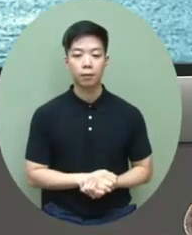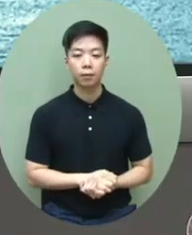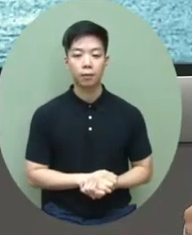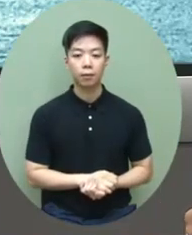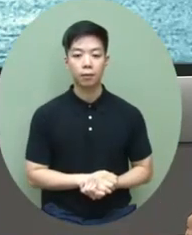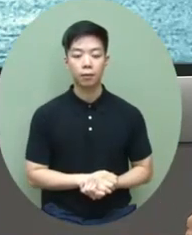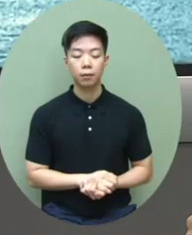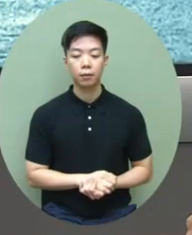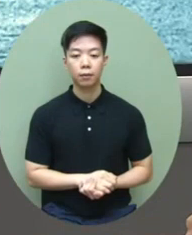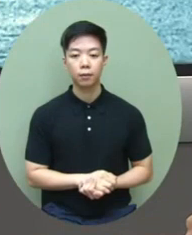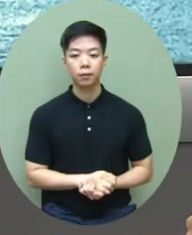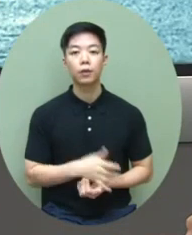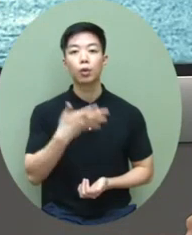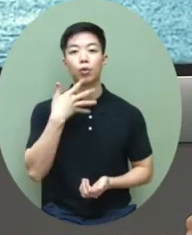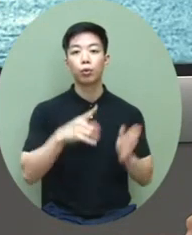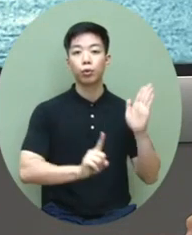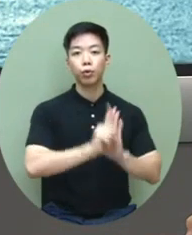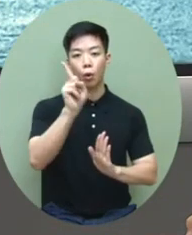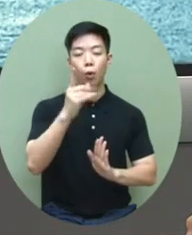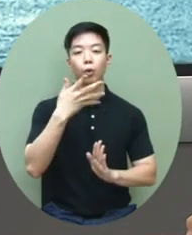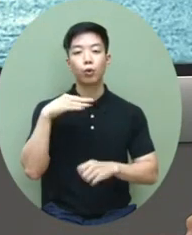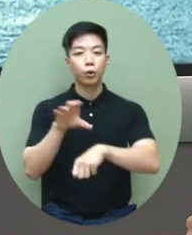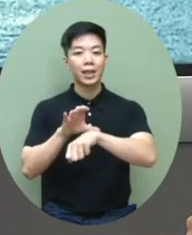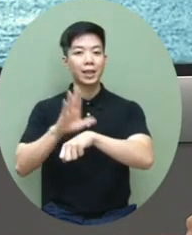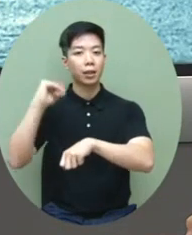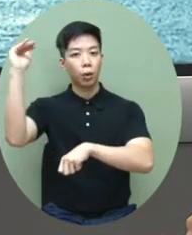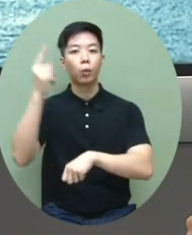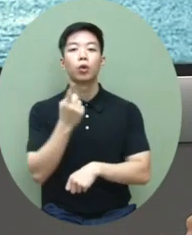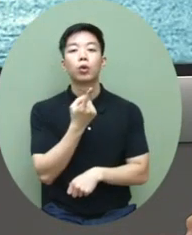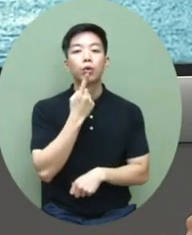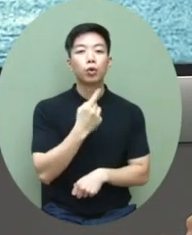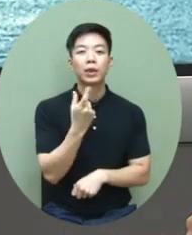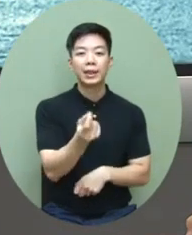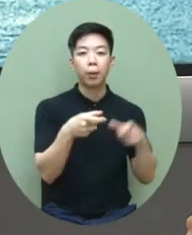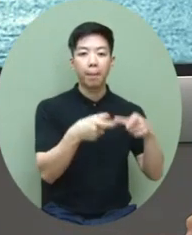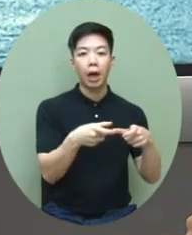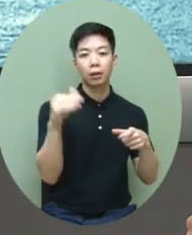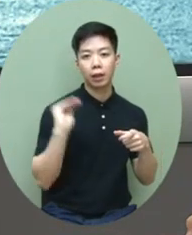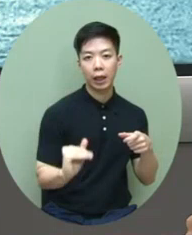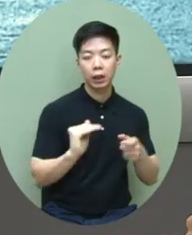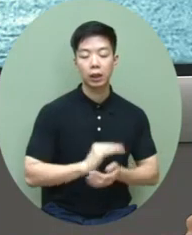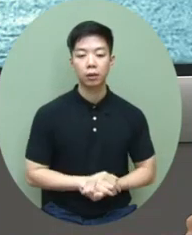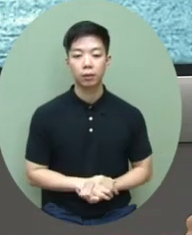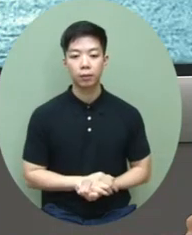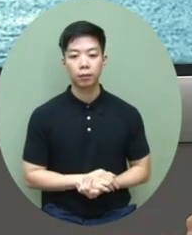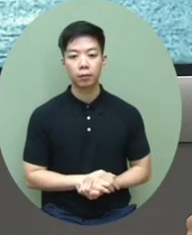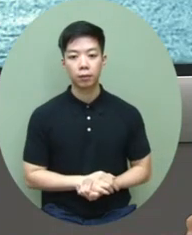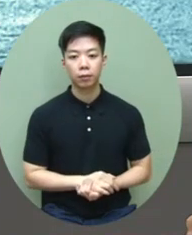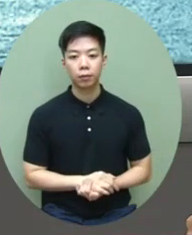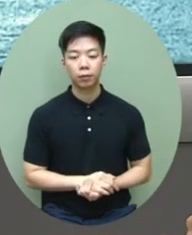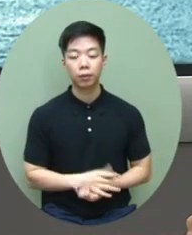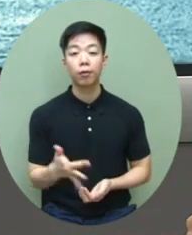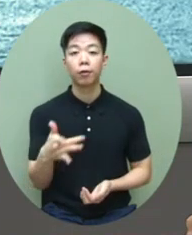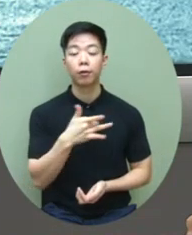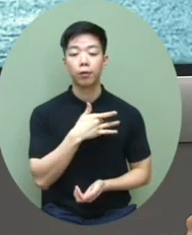包括係有高血壓啦、高血脂啦、血小板低啦，咁仲有咧佢有一個肺嗰